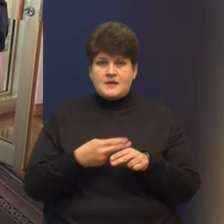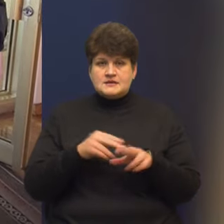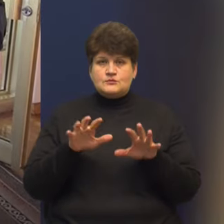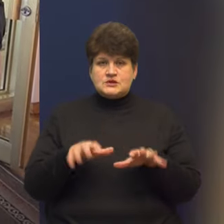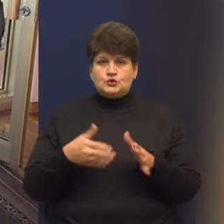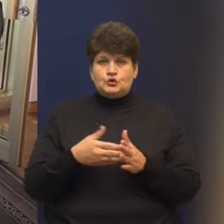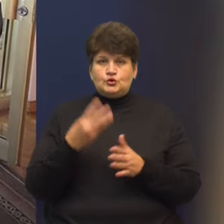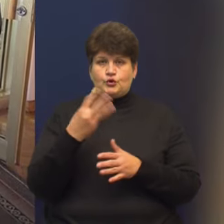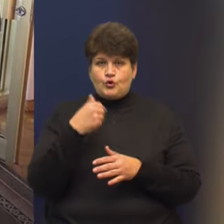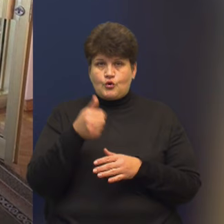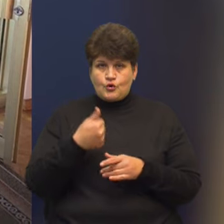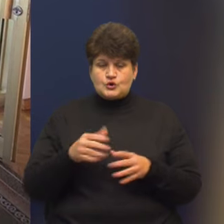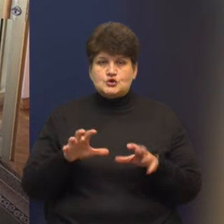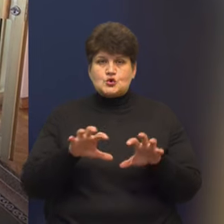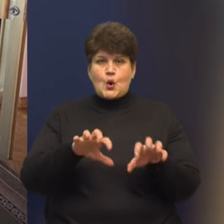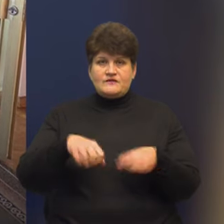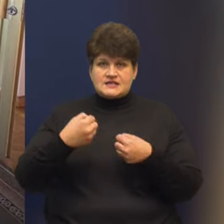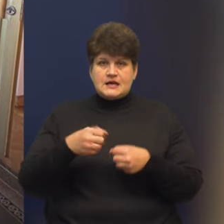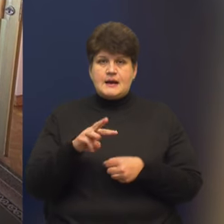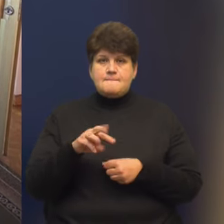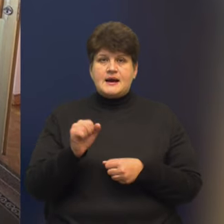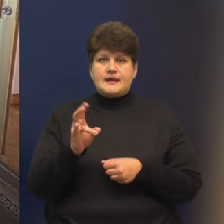трьох років з конфіскацією майна